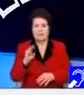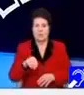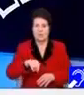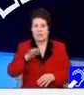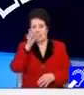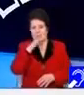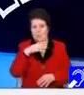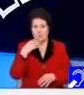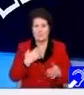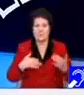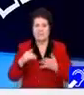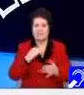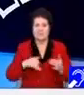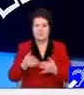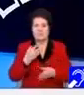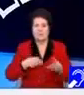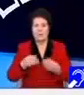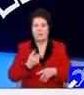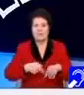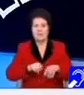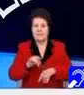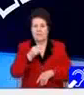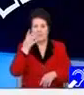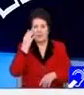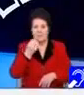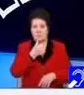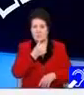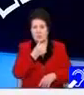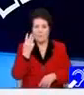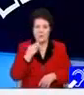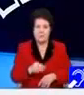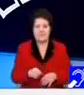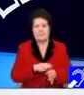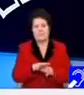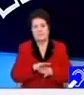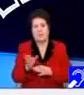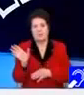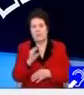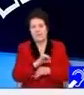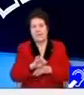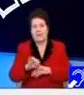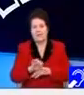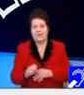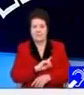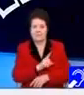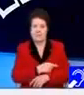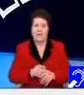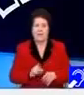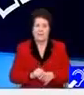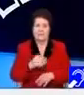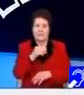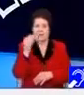după multe discuții și speculații. Republica Moldova a încercat modest să-și securizeze toată granița, inclusiv cea de pe